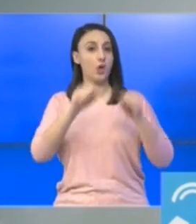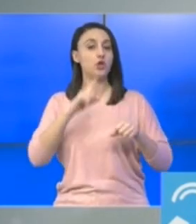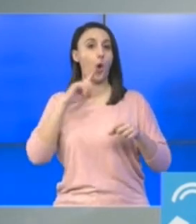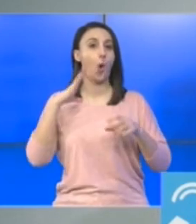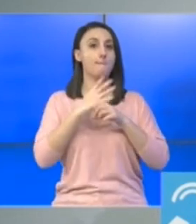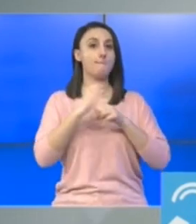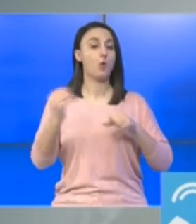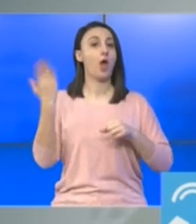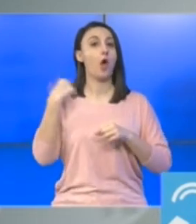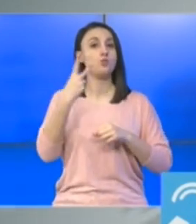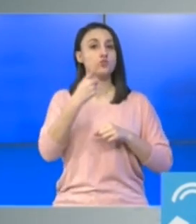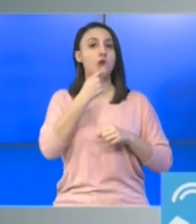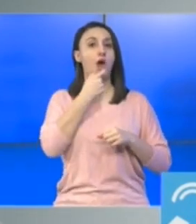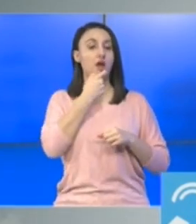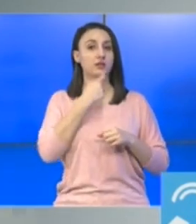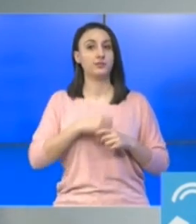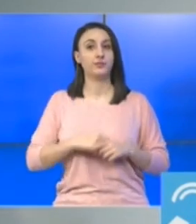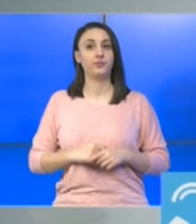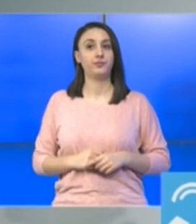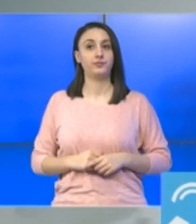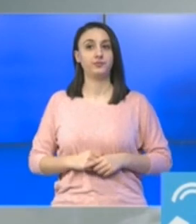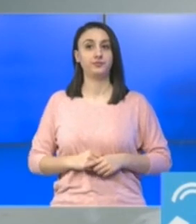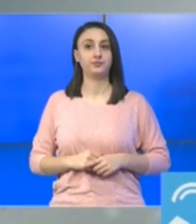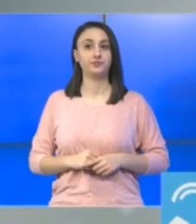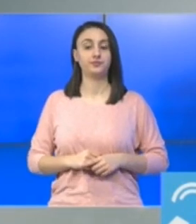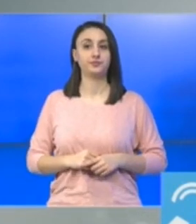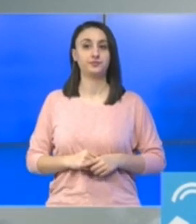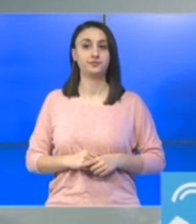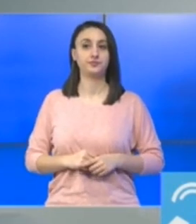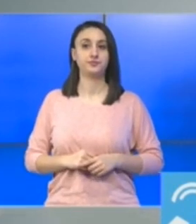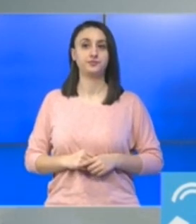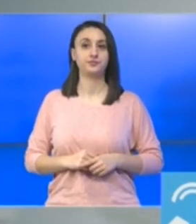cu un an în urmă pe Alexandra Măceșanu și Luiza Melencu.